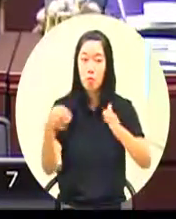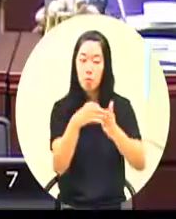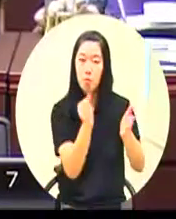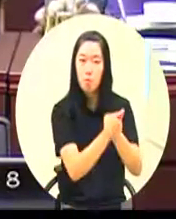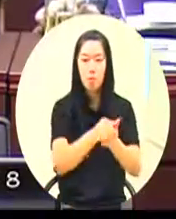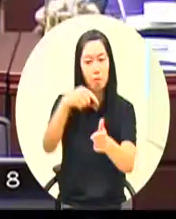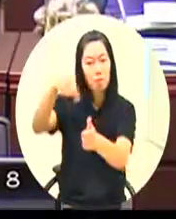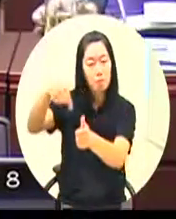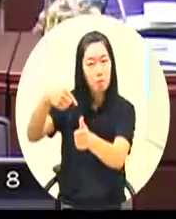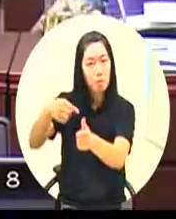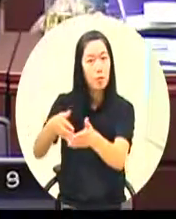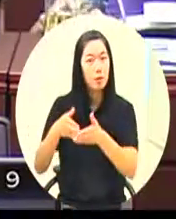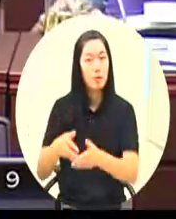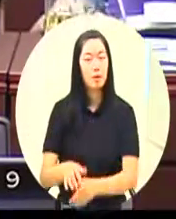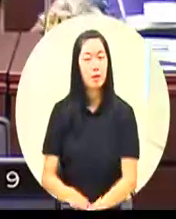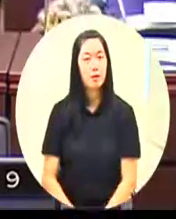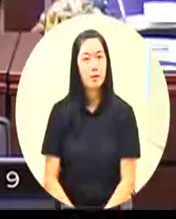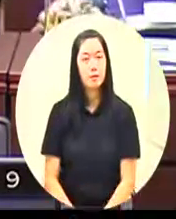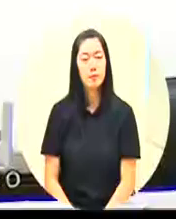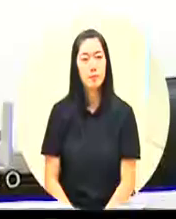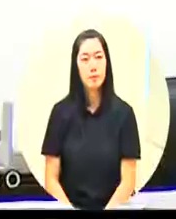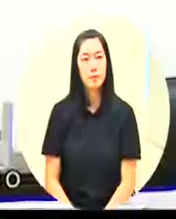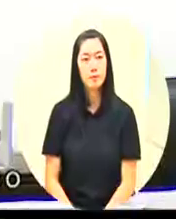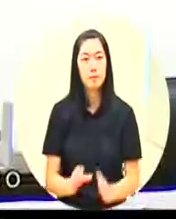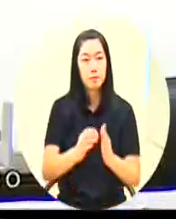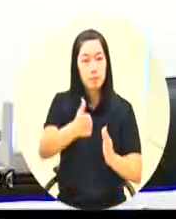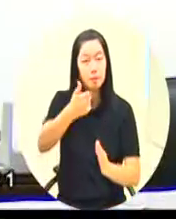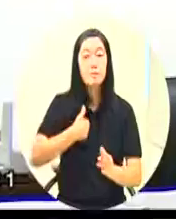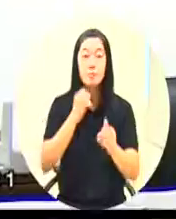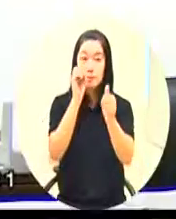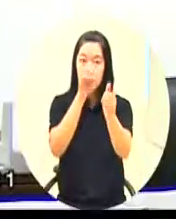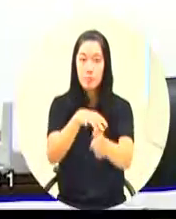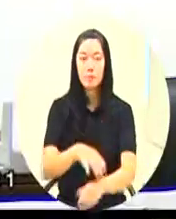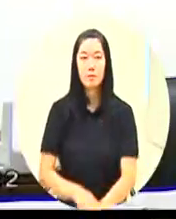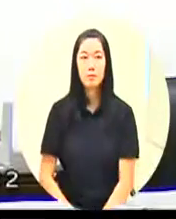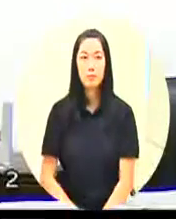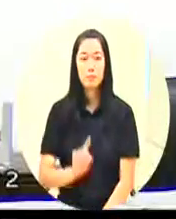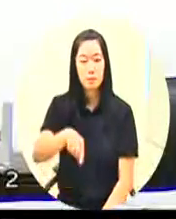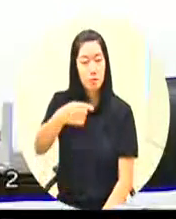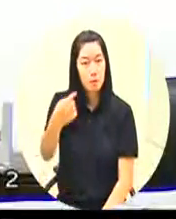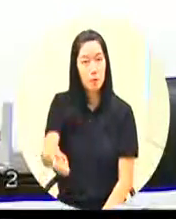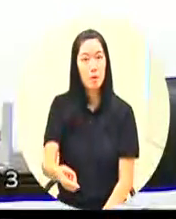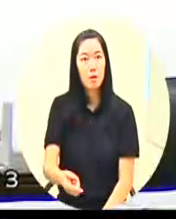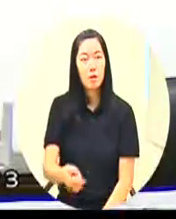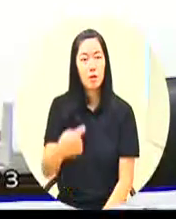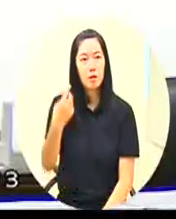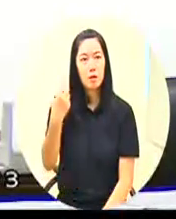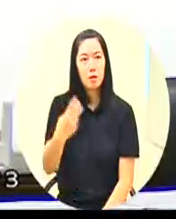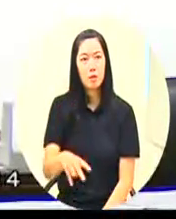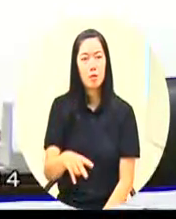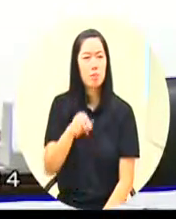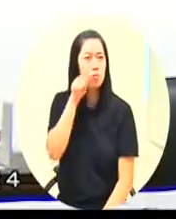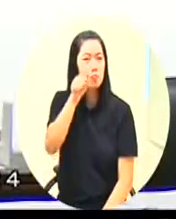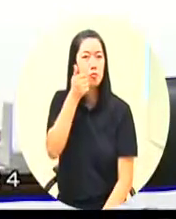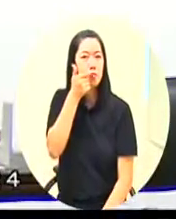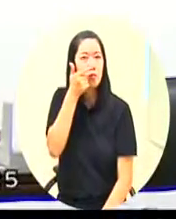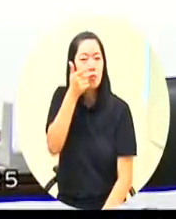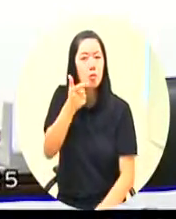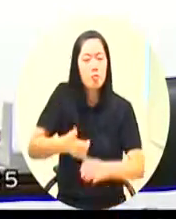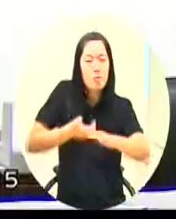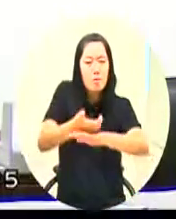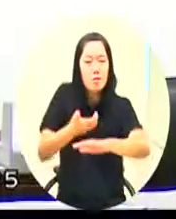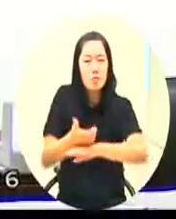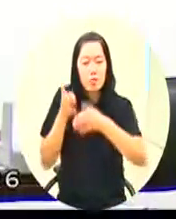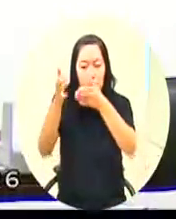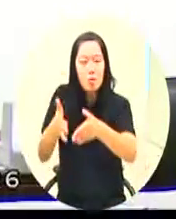导它走上一个正轨。 麻烦局长，我们可能接下来的进度我们就不需要再花五个月六个月这样子， 应该不是，